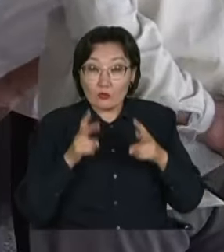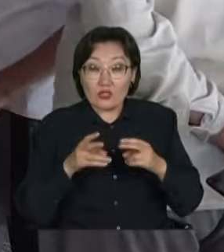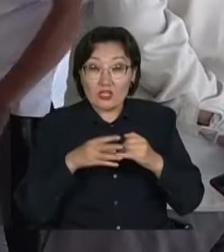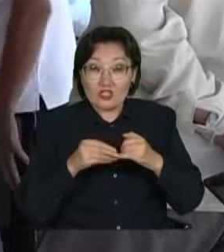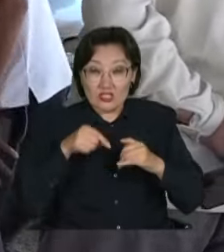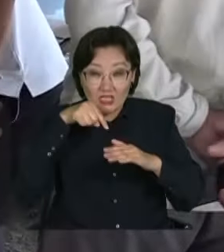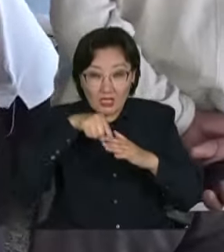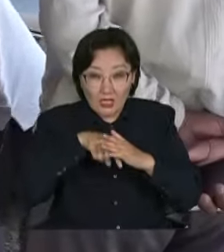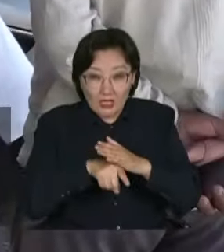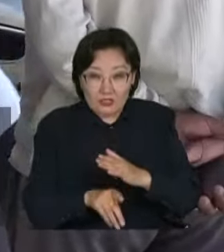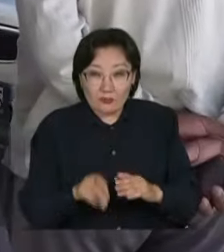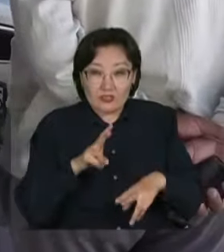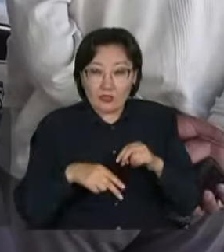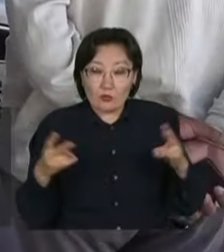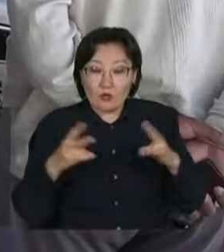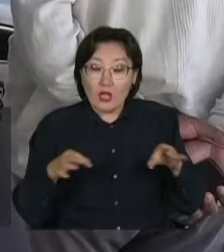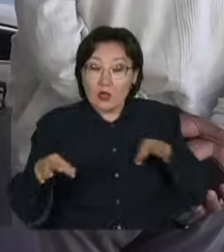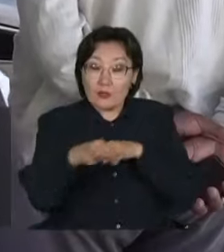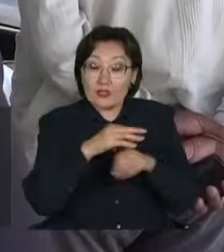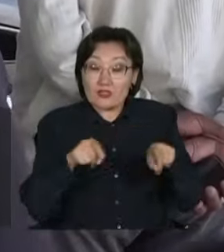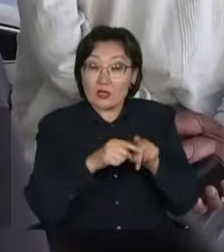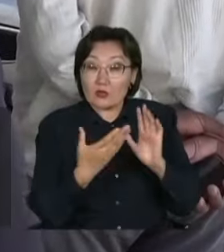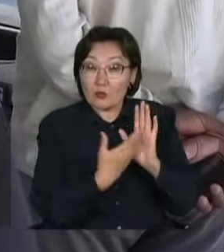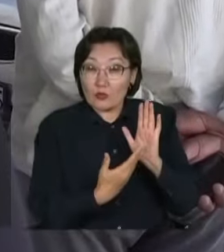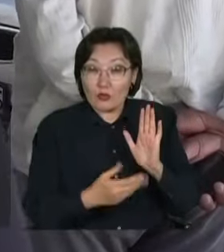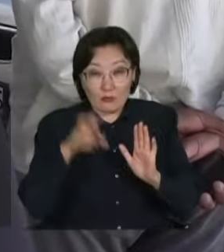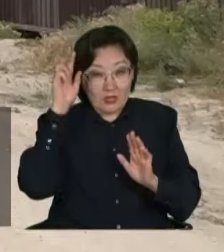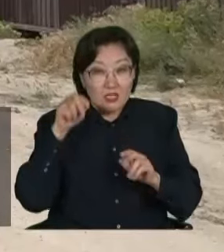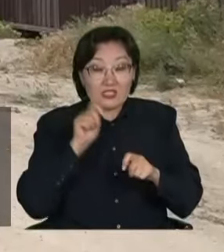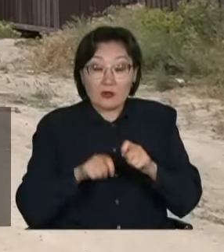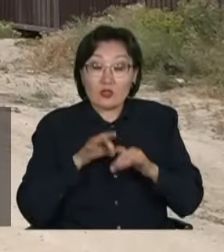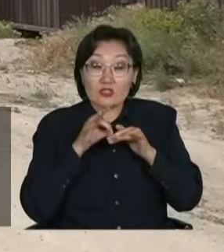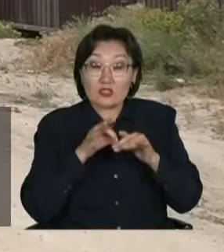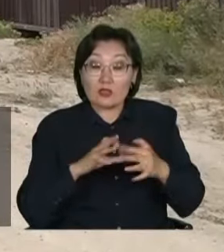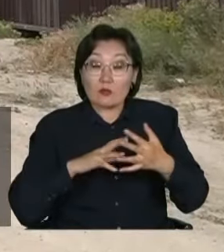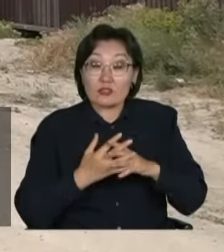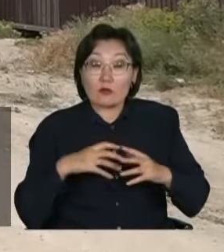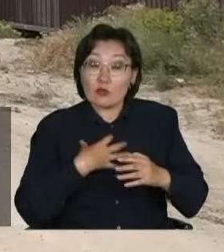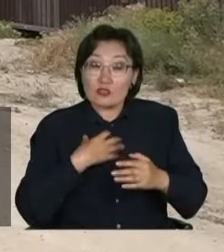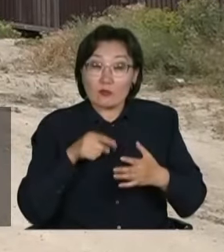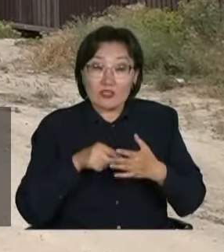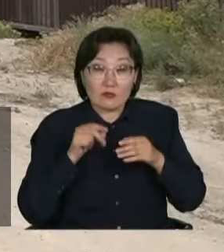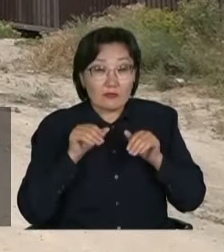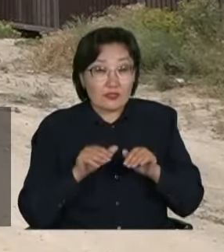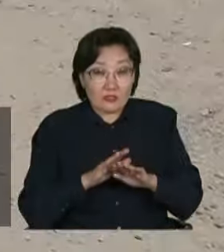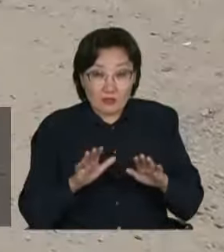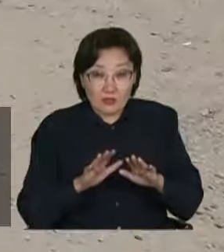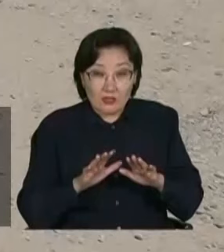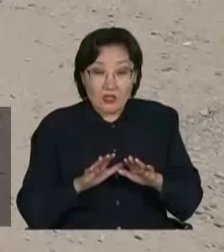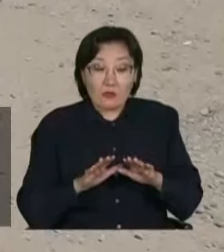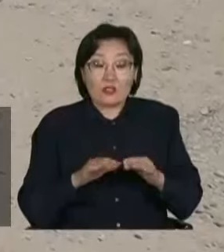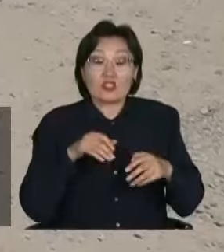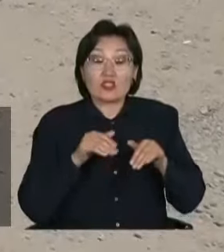тартылу керек. Проекті де солай белгіленген мемлекеттік сараптамадан өткен ол. Ауылда қордаланған мәселе мұнымен бітпейді. Түйіні тарқамай